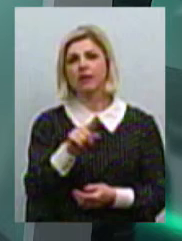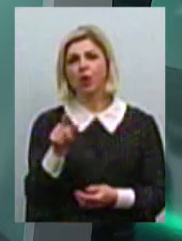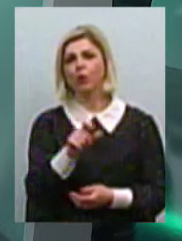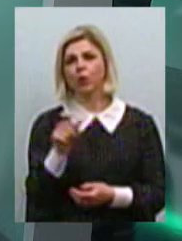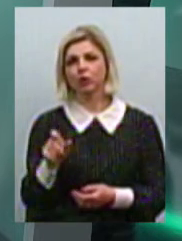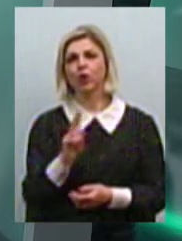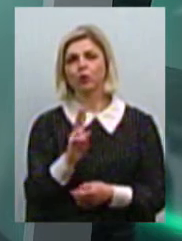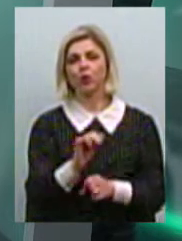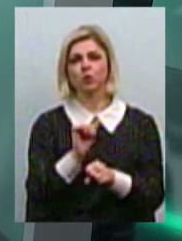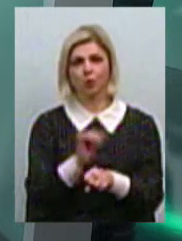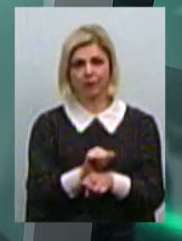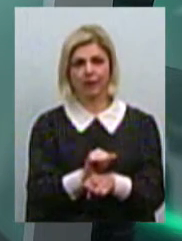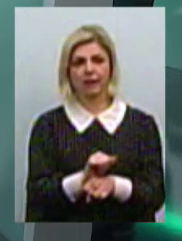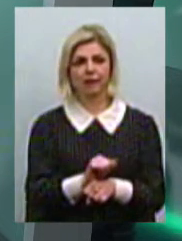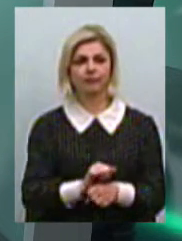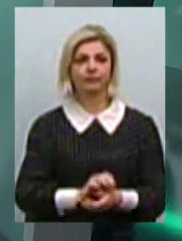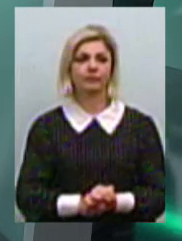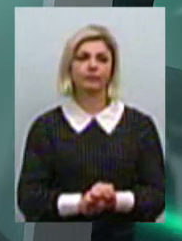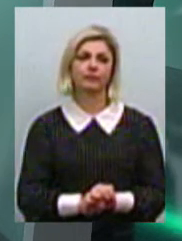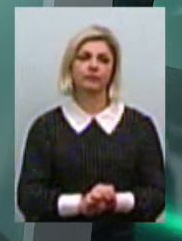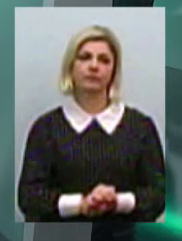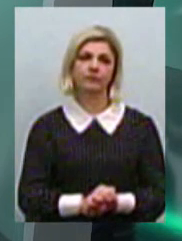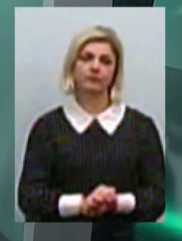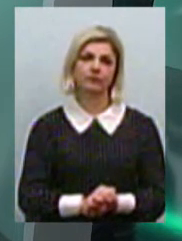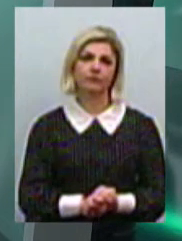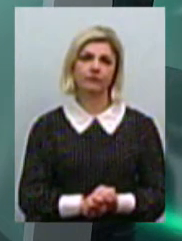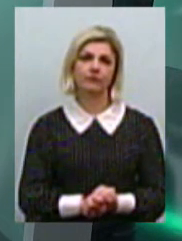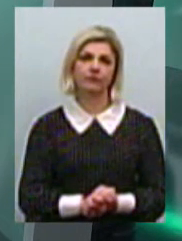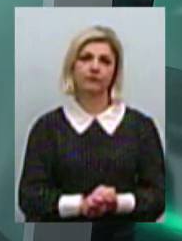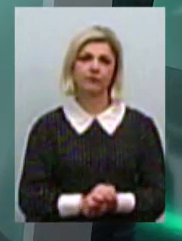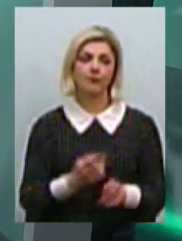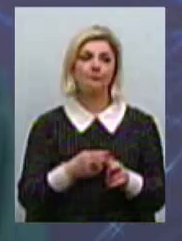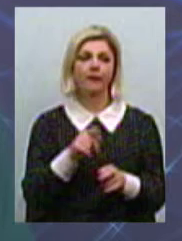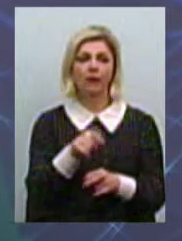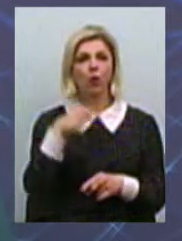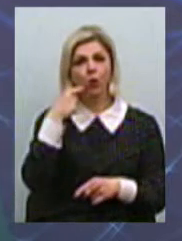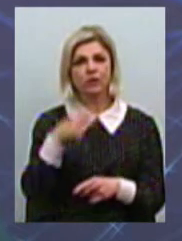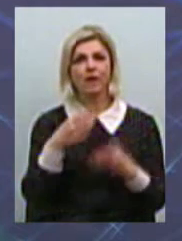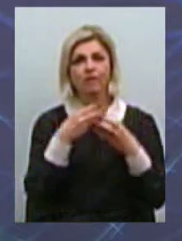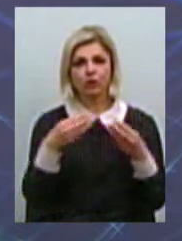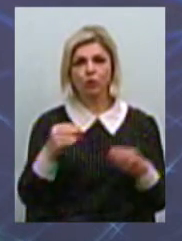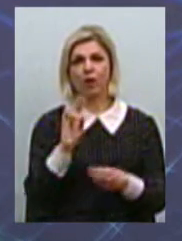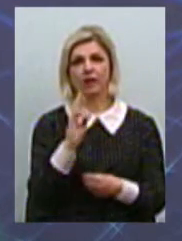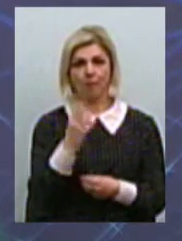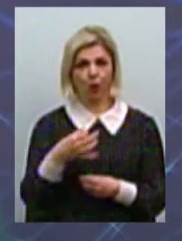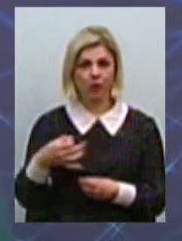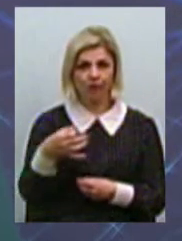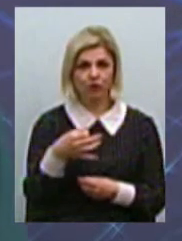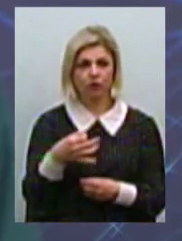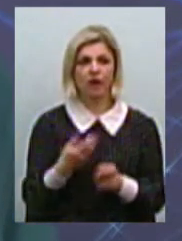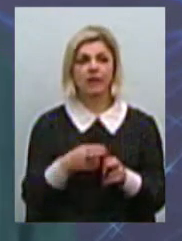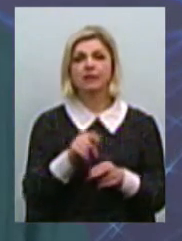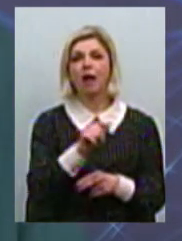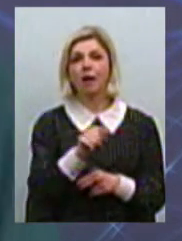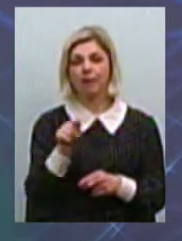Вони зупинили оцю російську весну на Миколаївщині. Саме